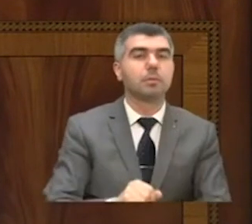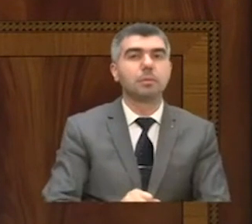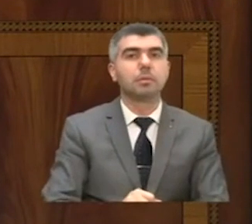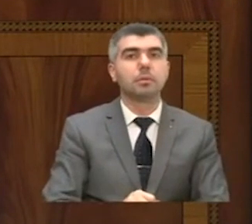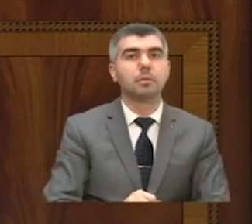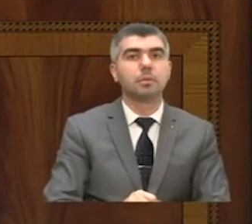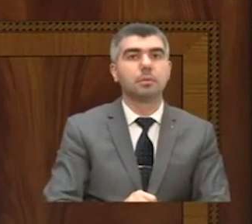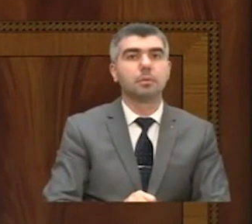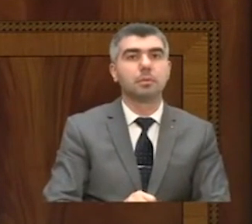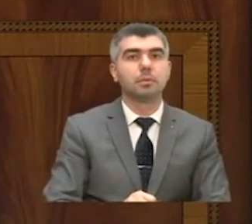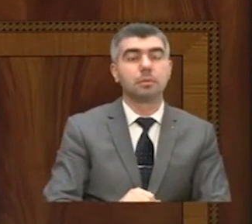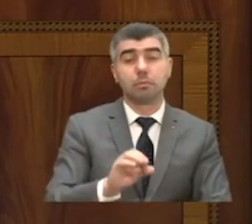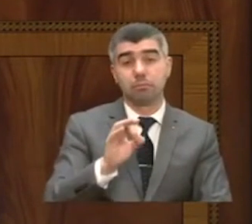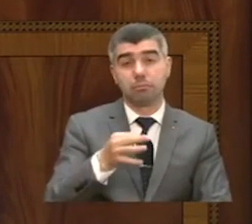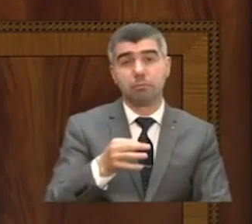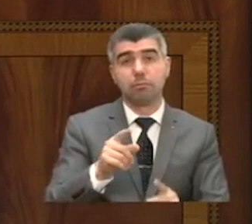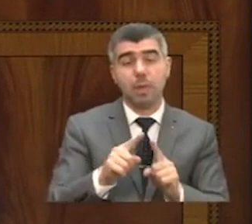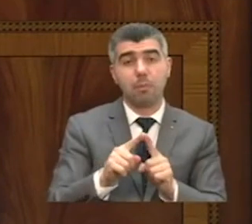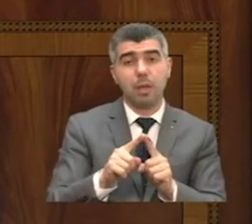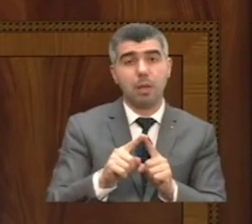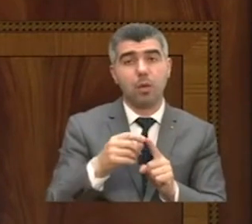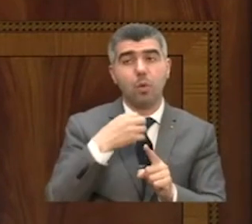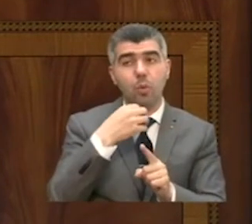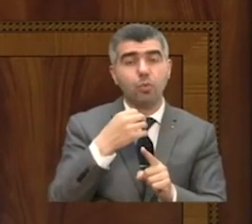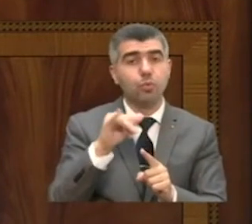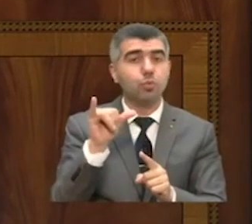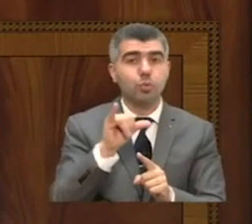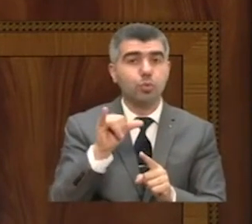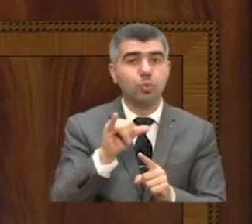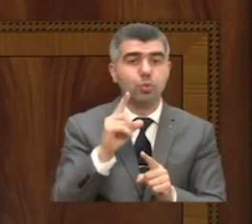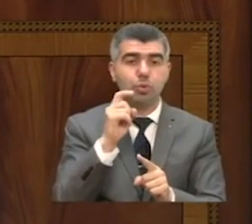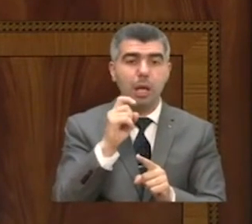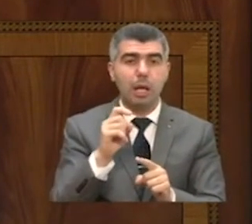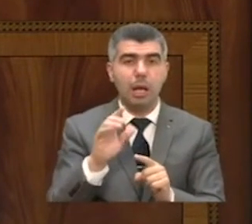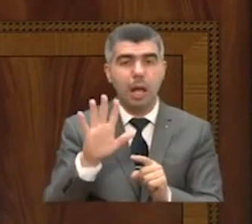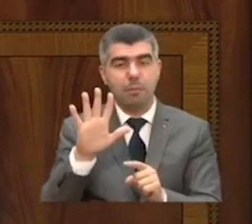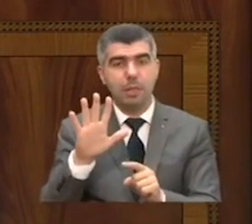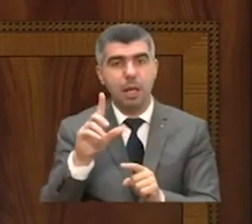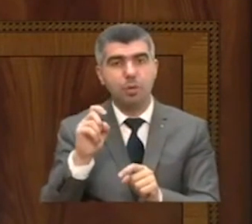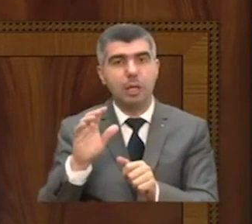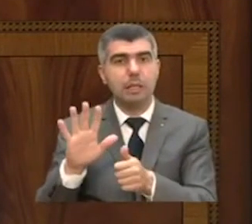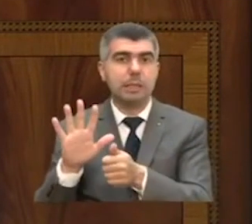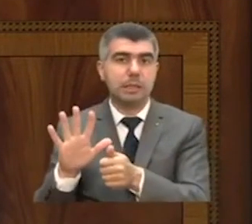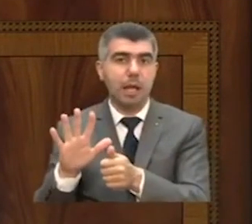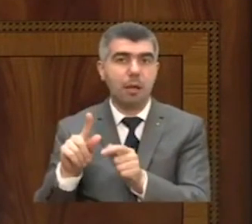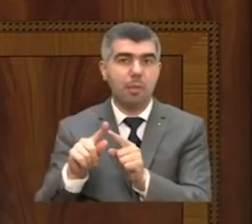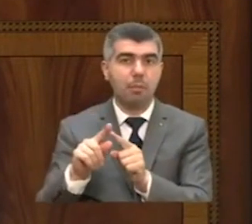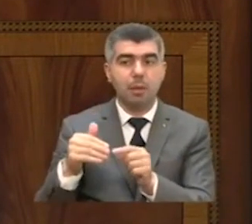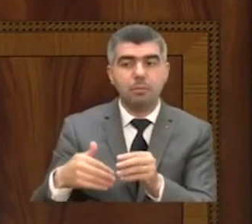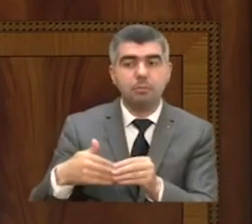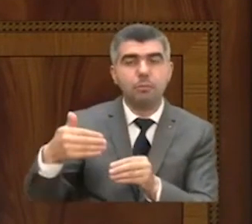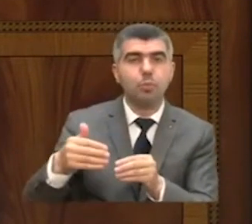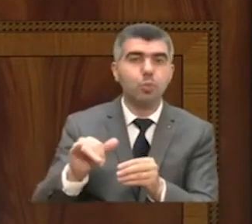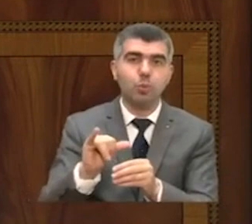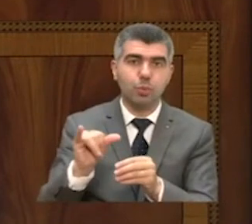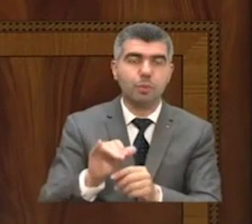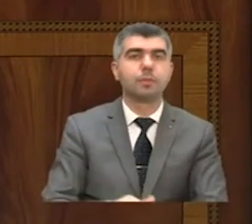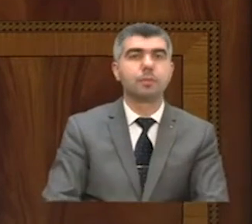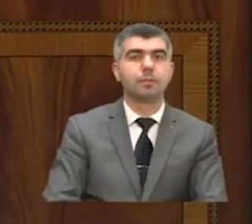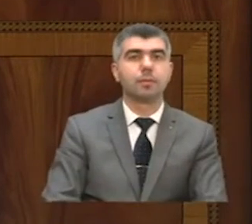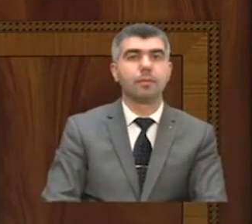مرهون يعني بالكليما كيفاش غادي يكون في شهر ماي وفي شهر من هنا لهذا الشهر أفريل.